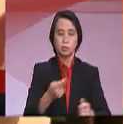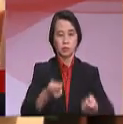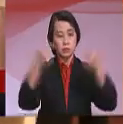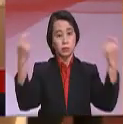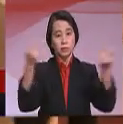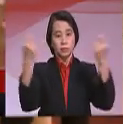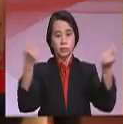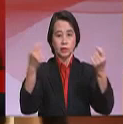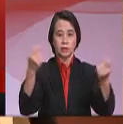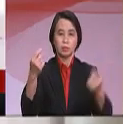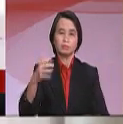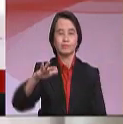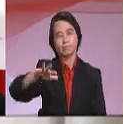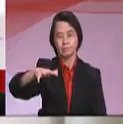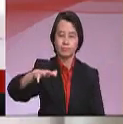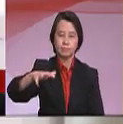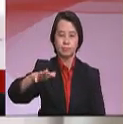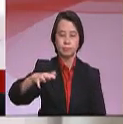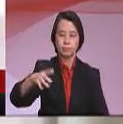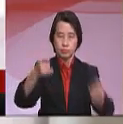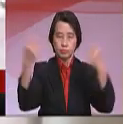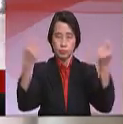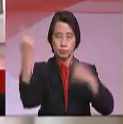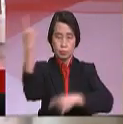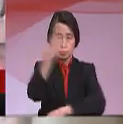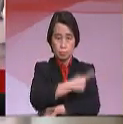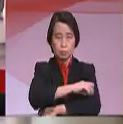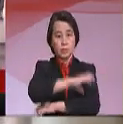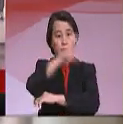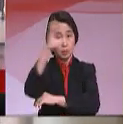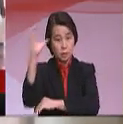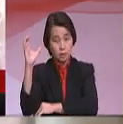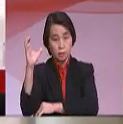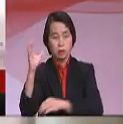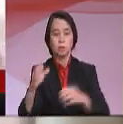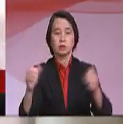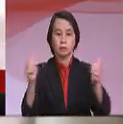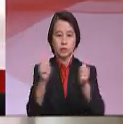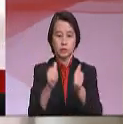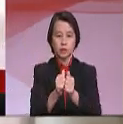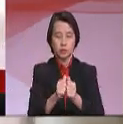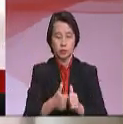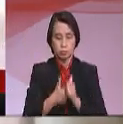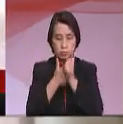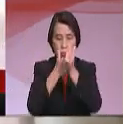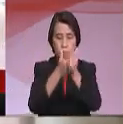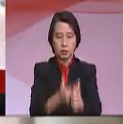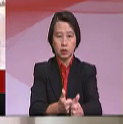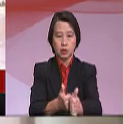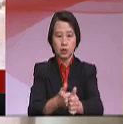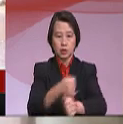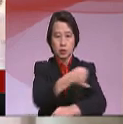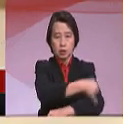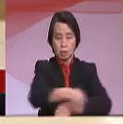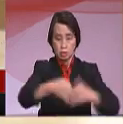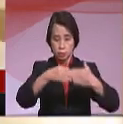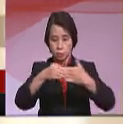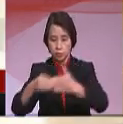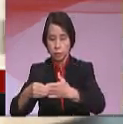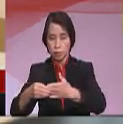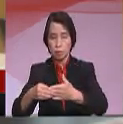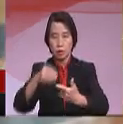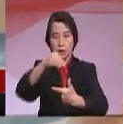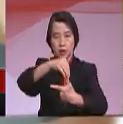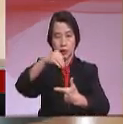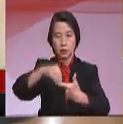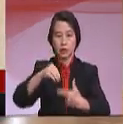sambutlah secara sederhana perayaan Hari Natal kali ini dengan mematuhi garis panduan ataupun